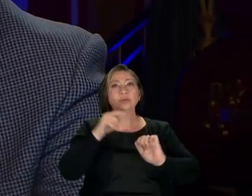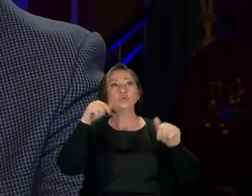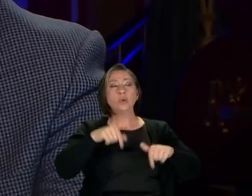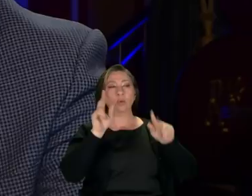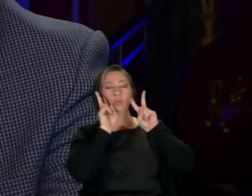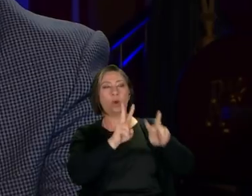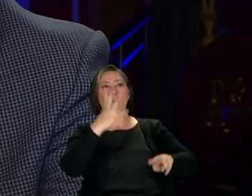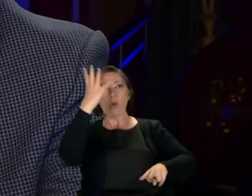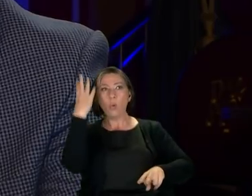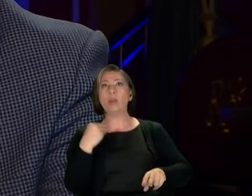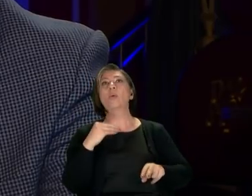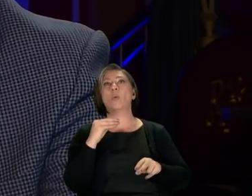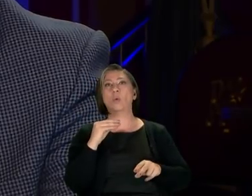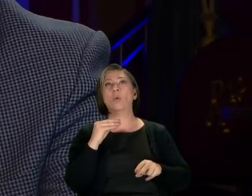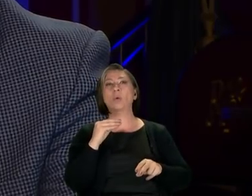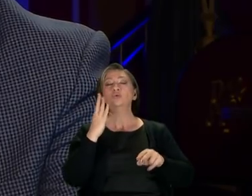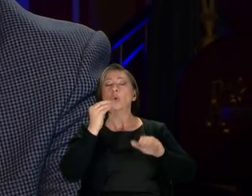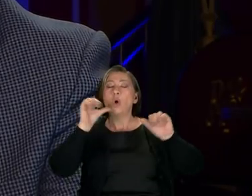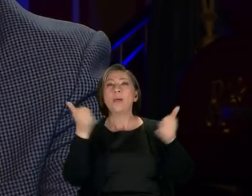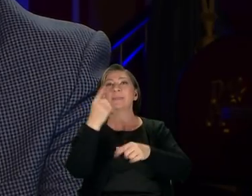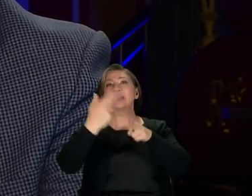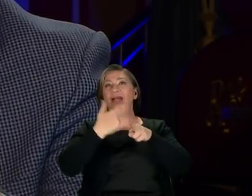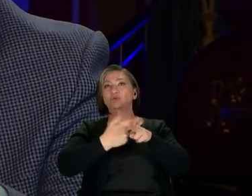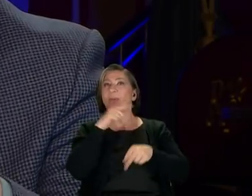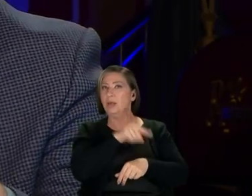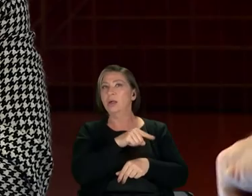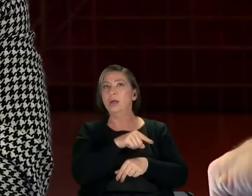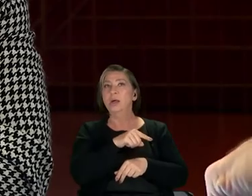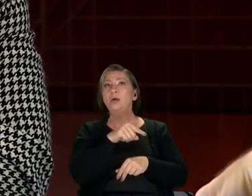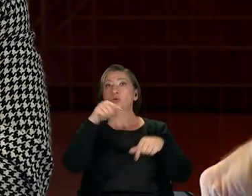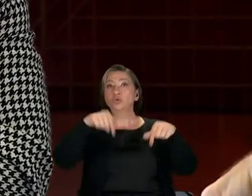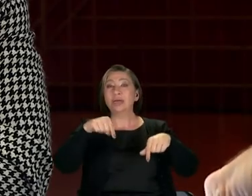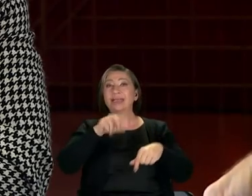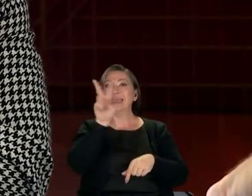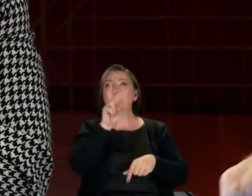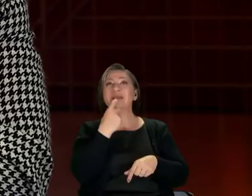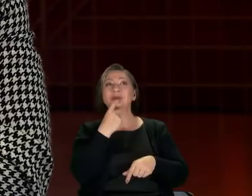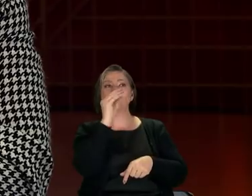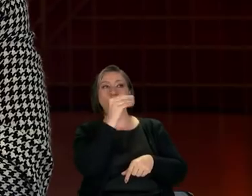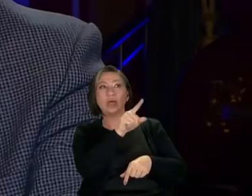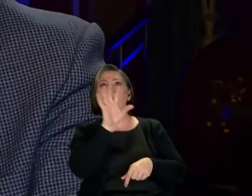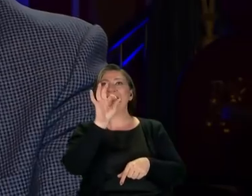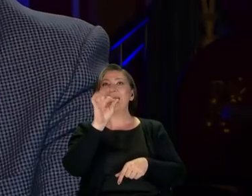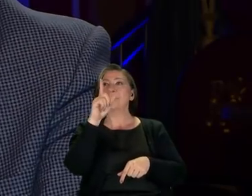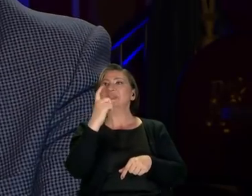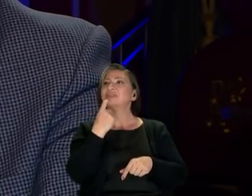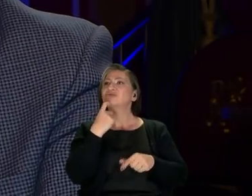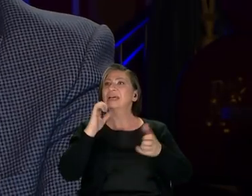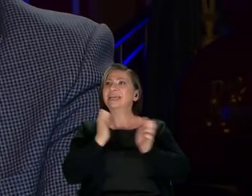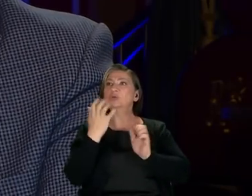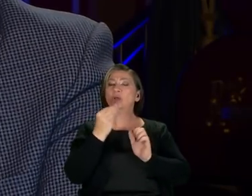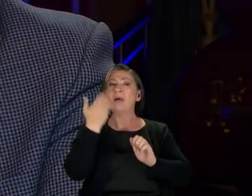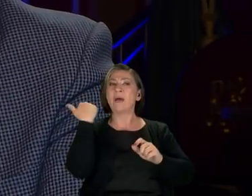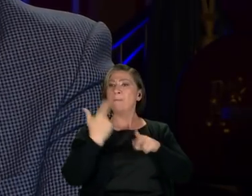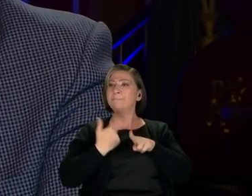anda bravo. Yaşayarak çok önemli bir tecrübe sahibi oluyorlar. Çok önemli oluyorlar. Bir tecrübe. Yani şu anda 20 yaşındaki bir çocuk 50 yaşında bir kriz geldiğinde